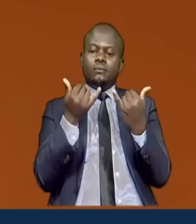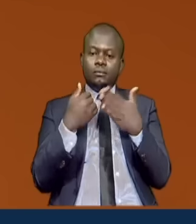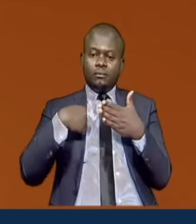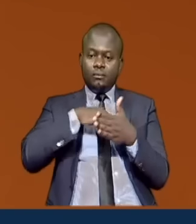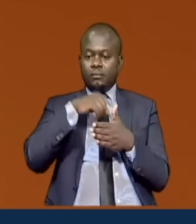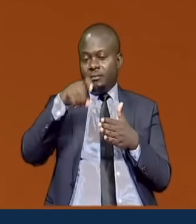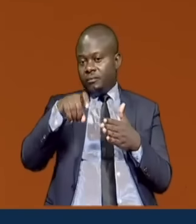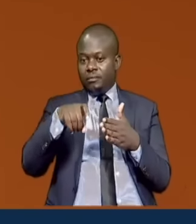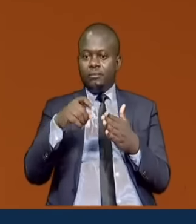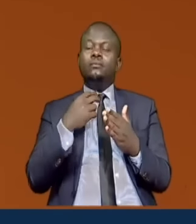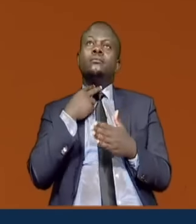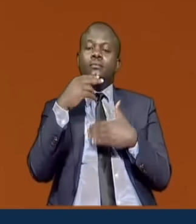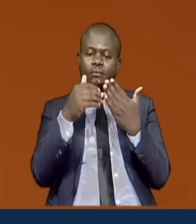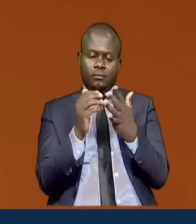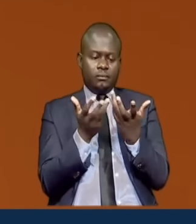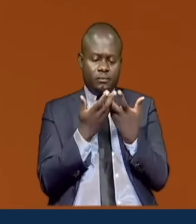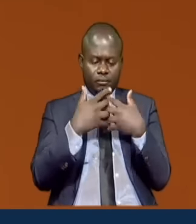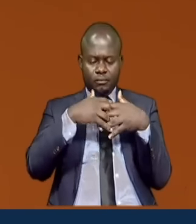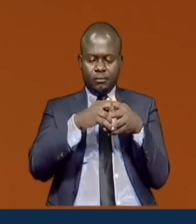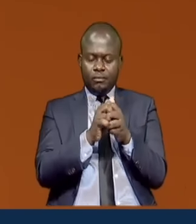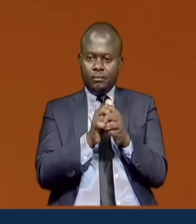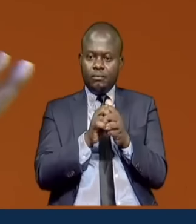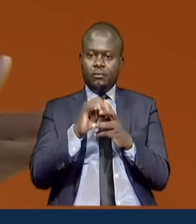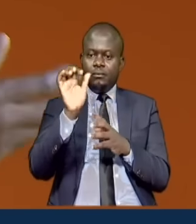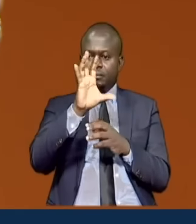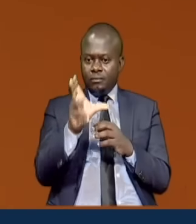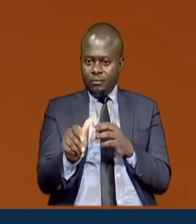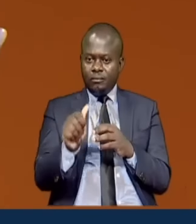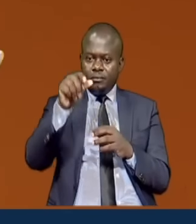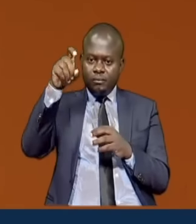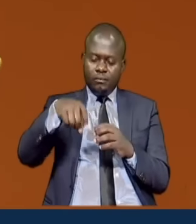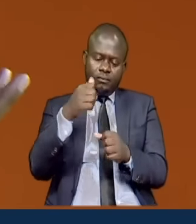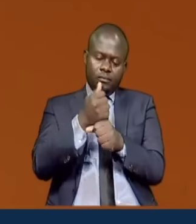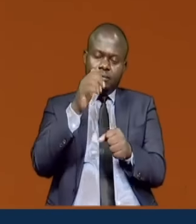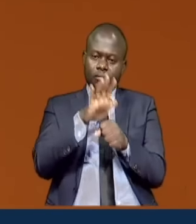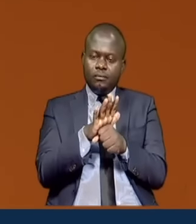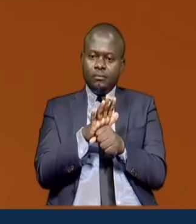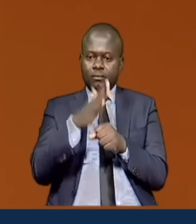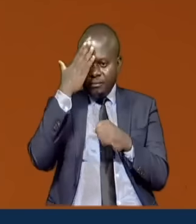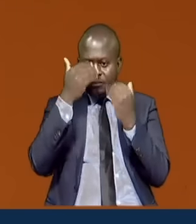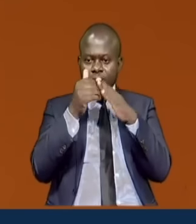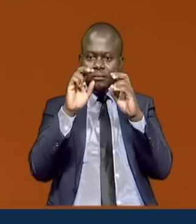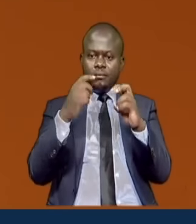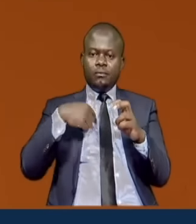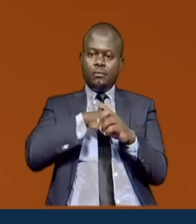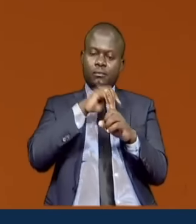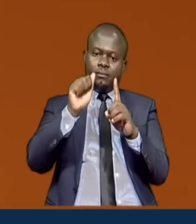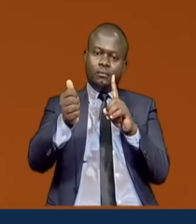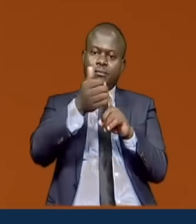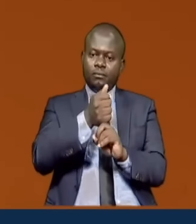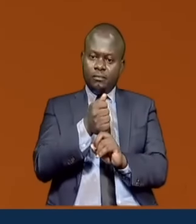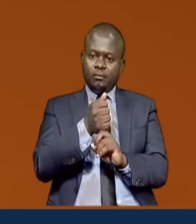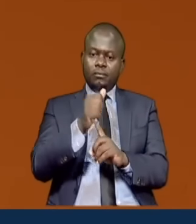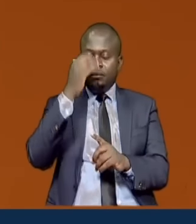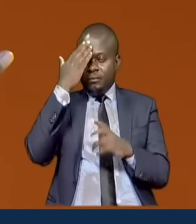na mbere ni ijwi ryunze ubumwe. Umugabane wacu ugomba gukora cyane kugira ngo bigerweho,